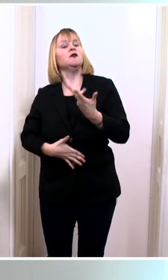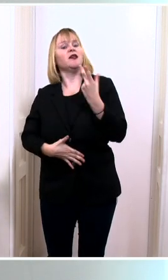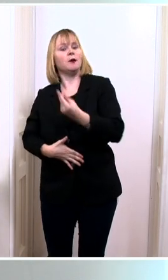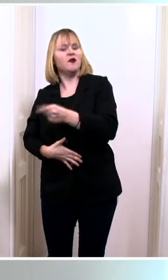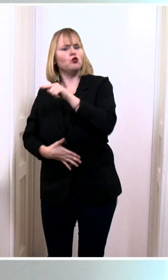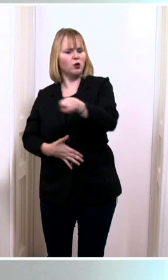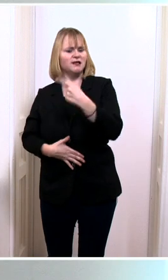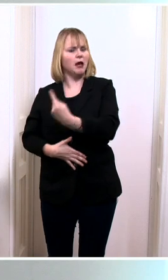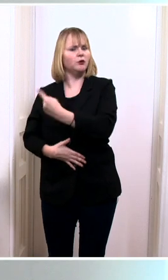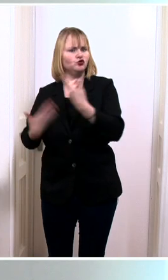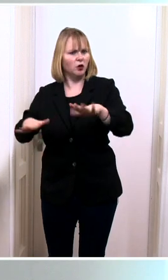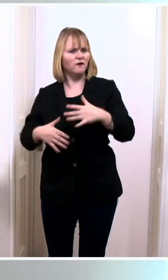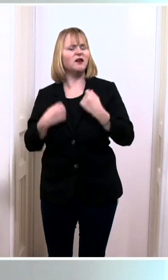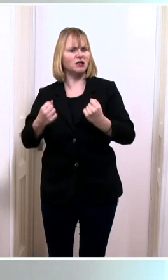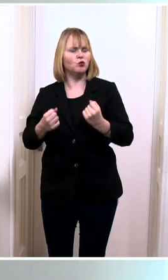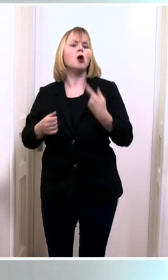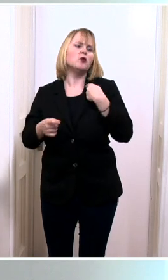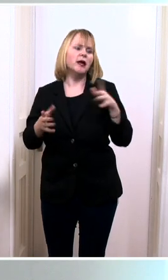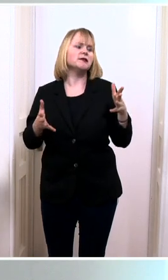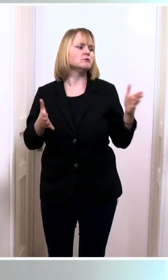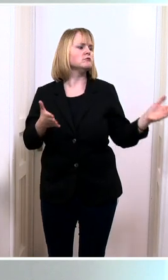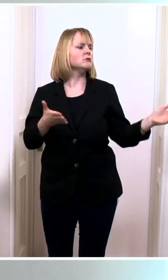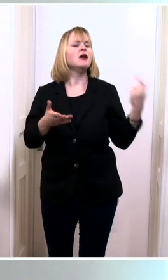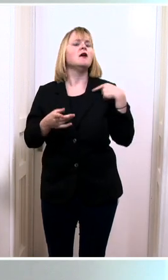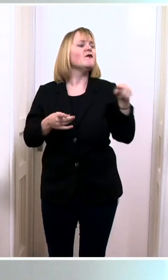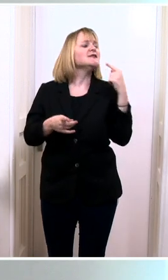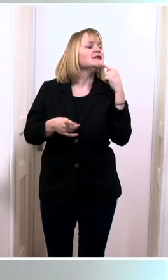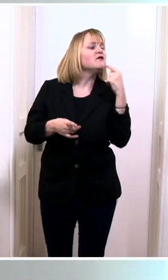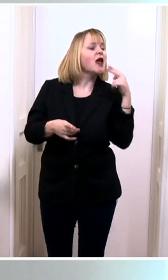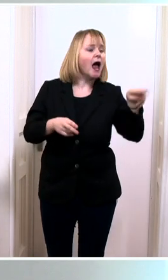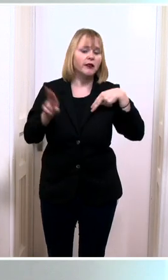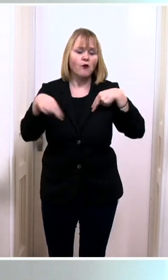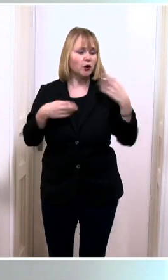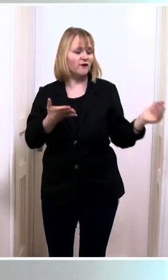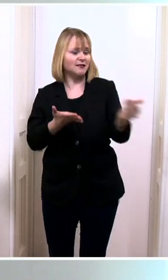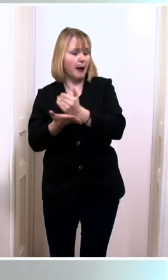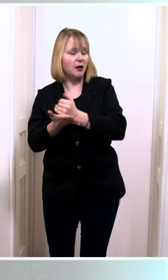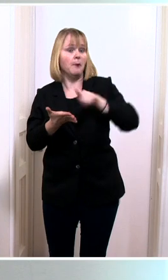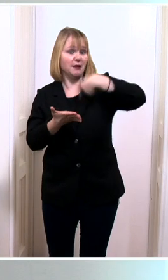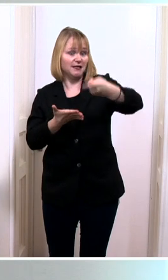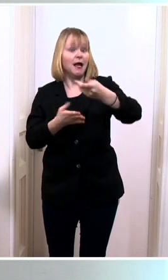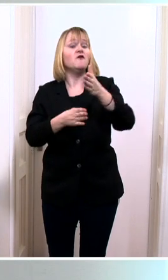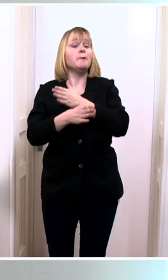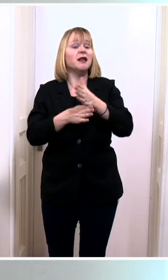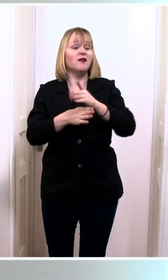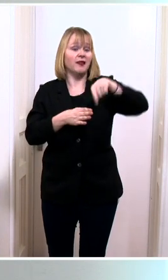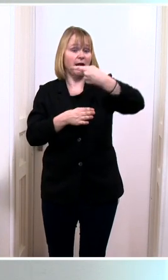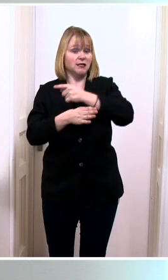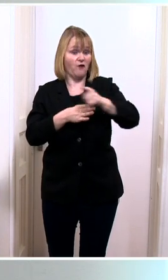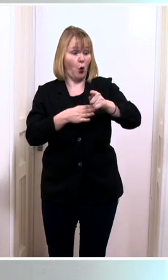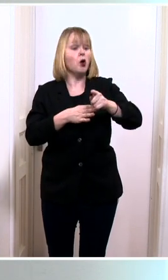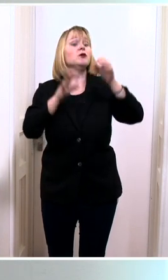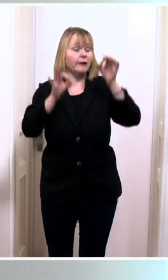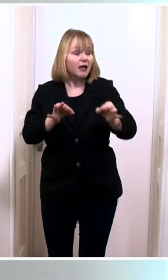sind. Und das muss jetzt alles festgestellt werden und Mitte nächster Woche werden wir das alles wissen. Und dann haben wir dort eine konkretere